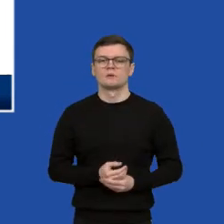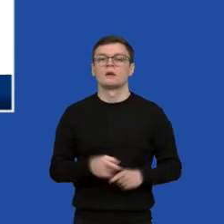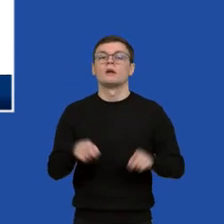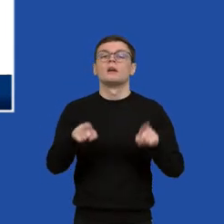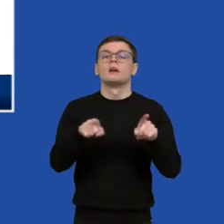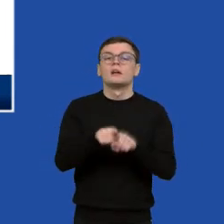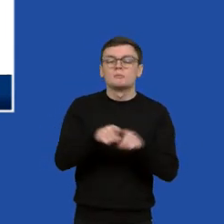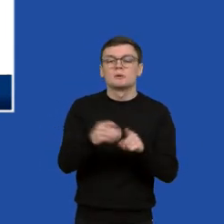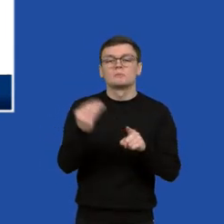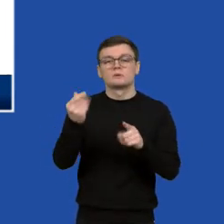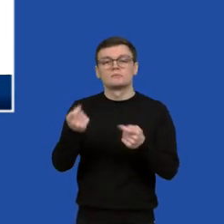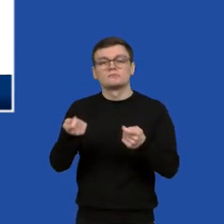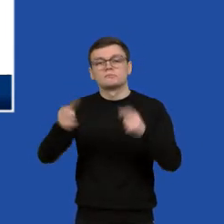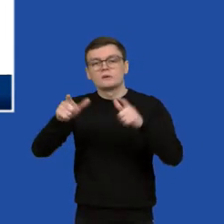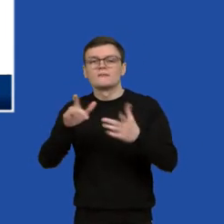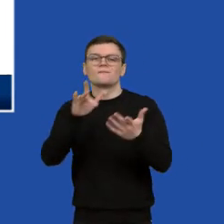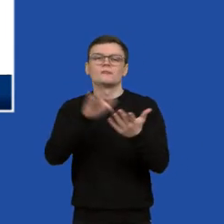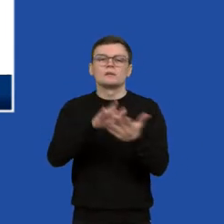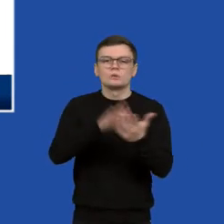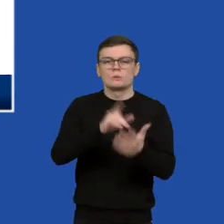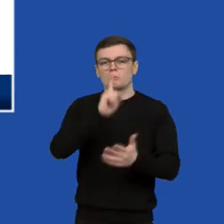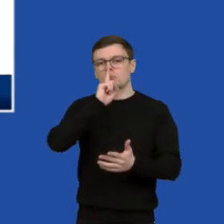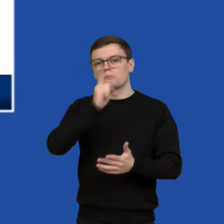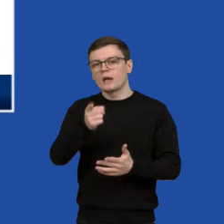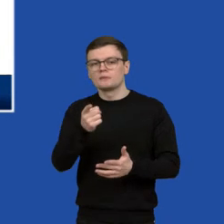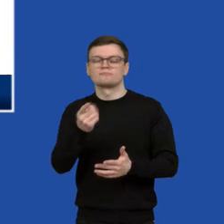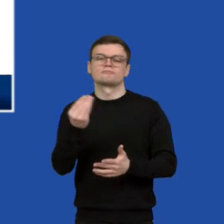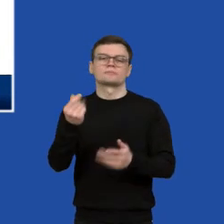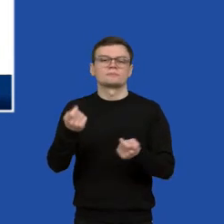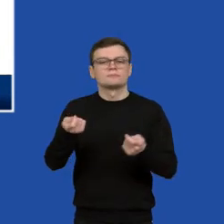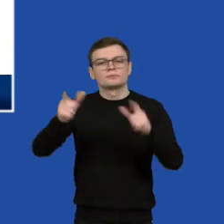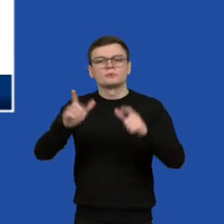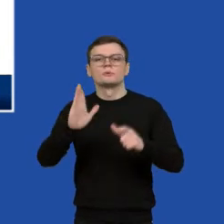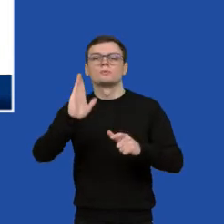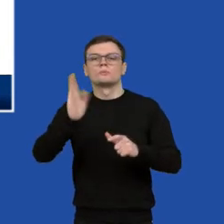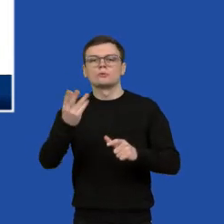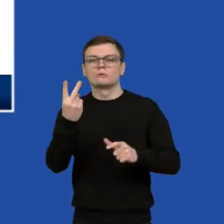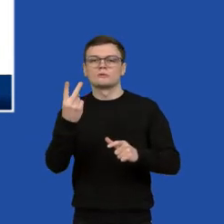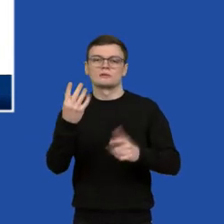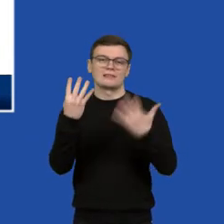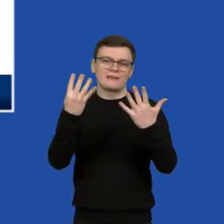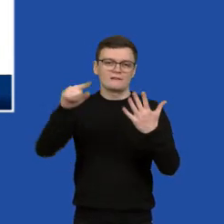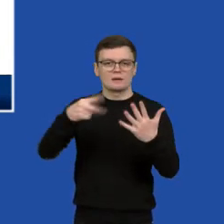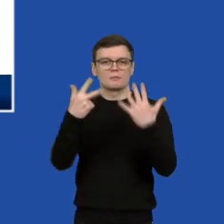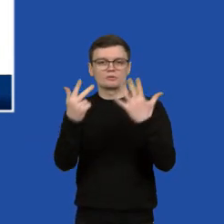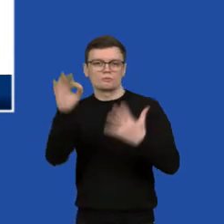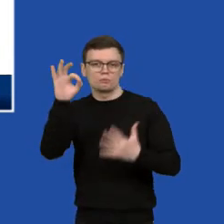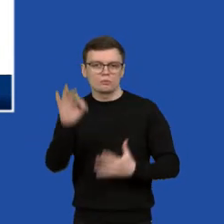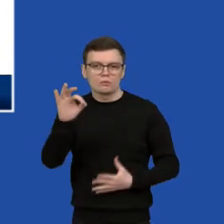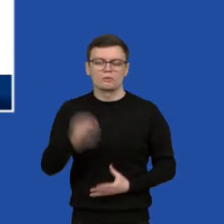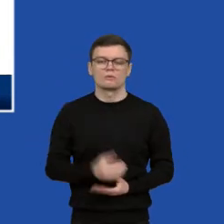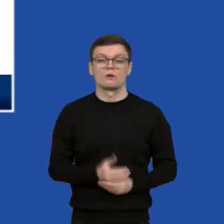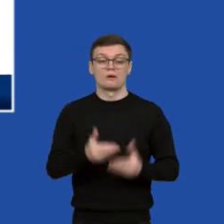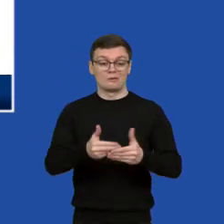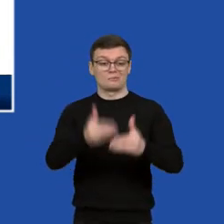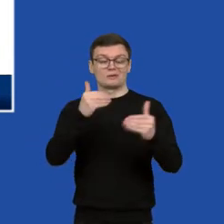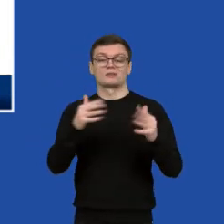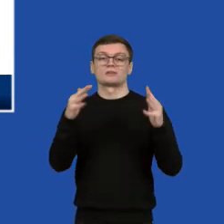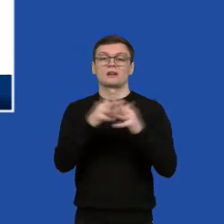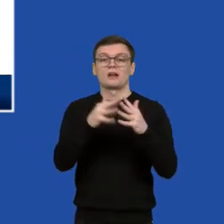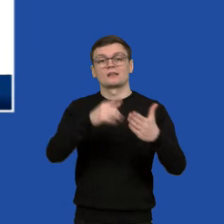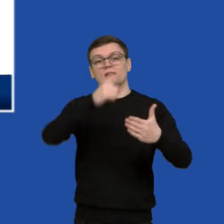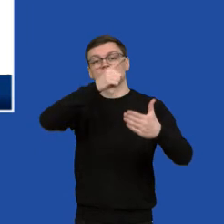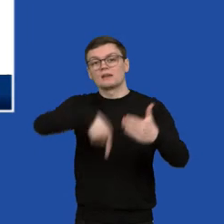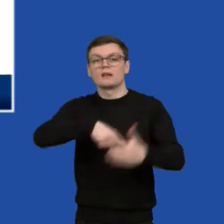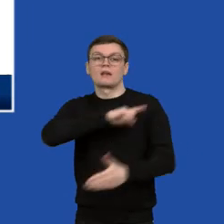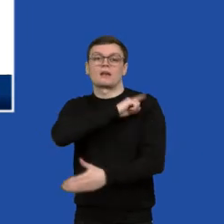dydį prognozuojam, kad vidutinė metinė infliacija 22 metais bus 9,8%, kaip prieš karą tikėjomės, kad